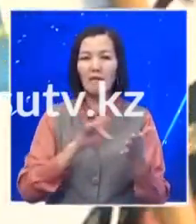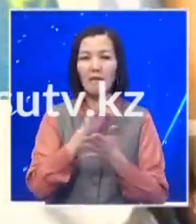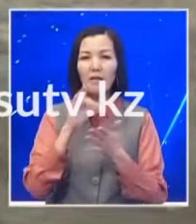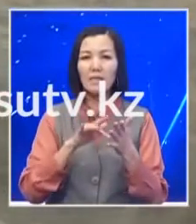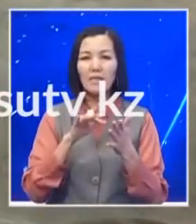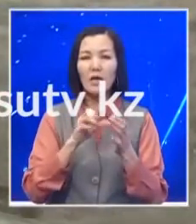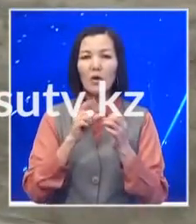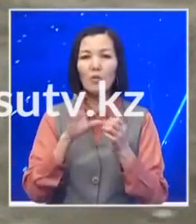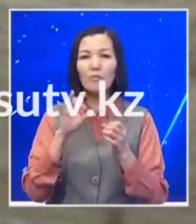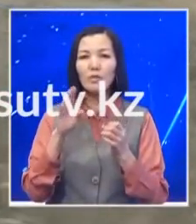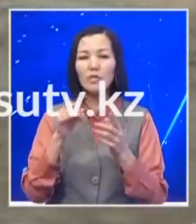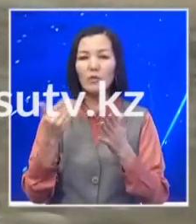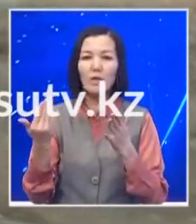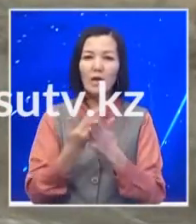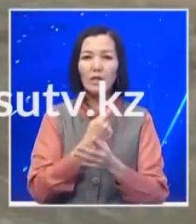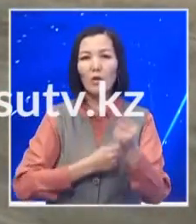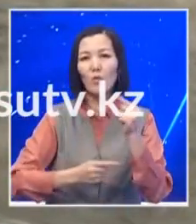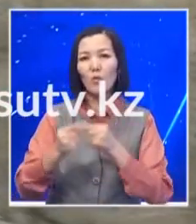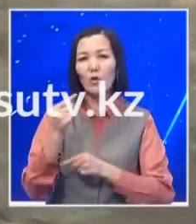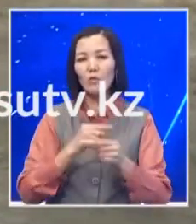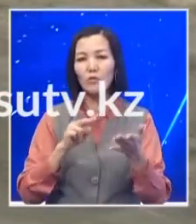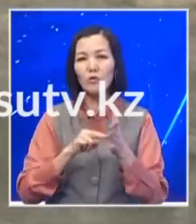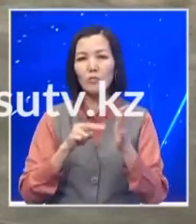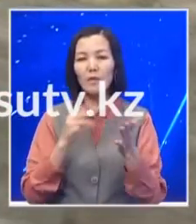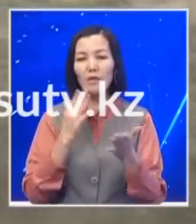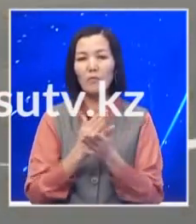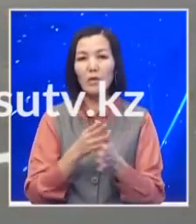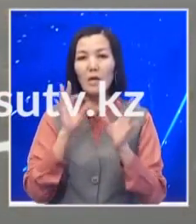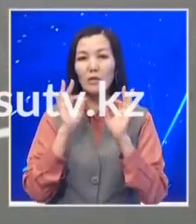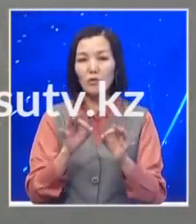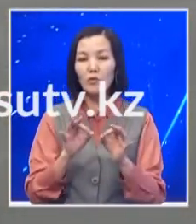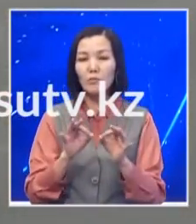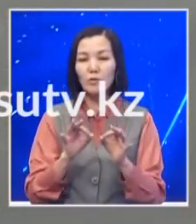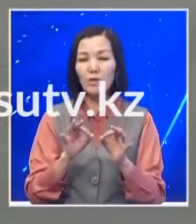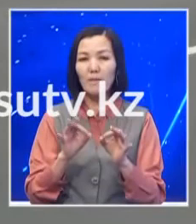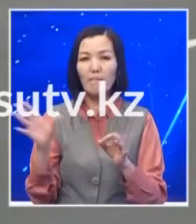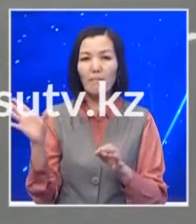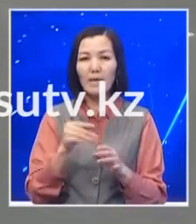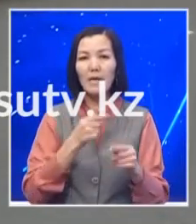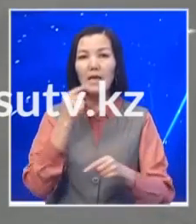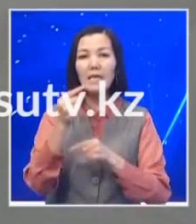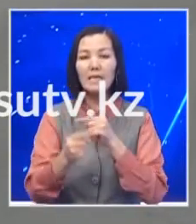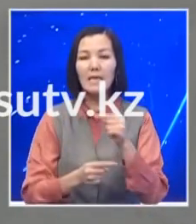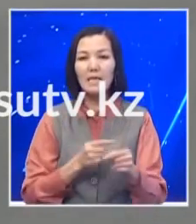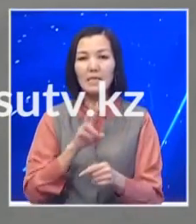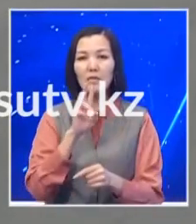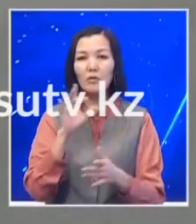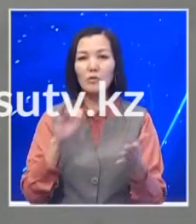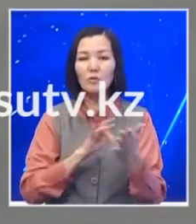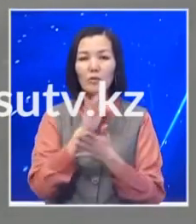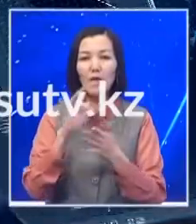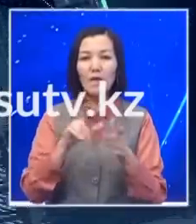сәуірдің 11 күні қайтып оралуды мақсат етіп отыр. Жоспар ойдағыдай болып, сынақтан сүрінбей өтсе, келесі кезекте Нұрсұлтан қаласы